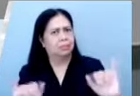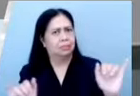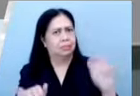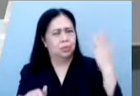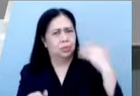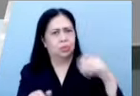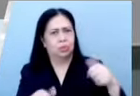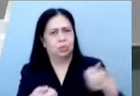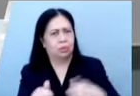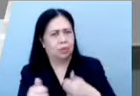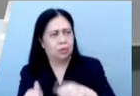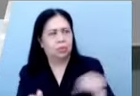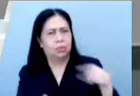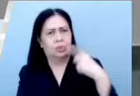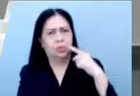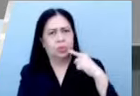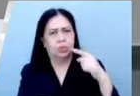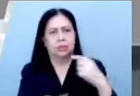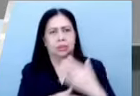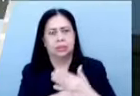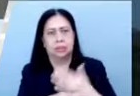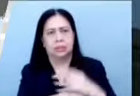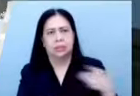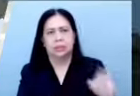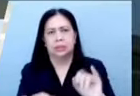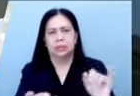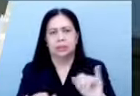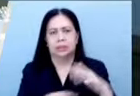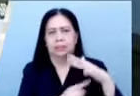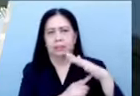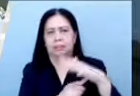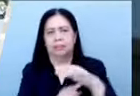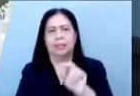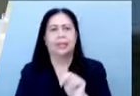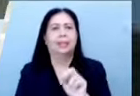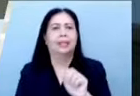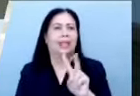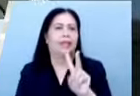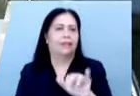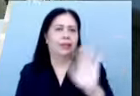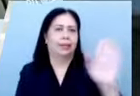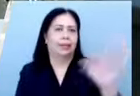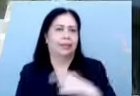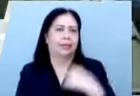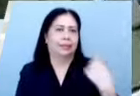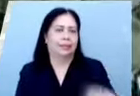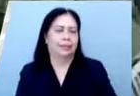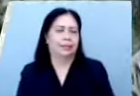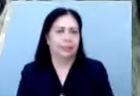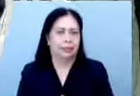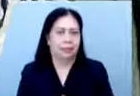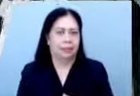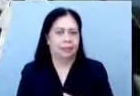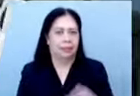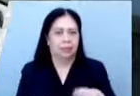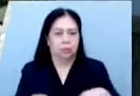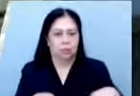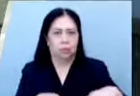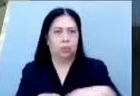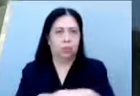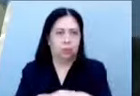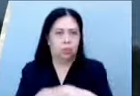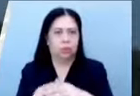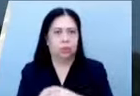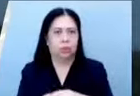for a fact that this is a PLA Navy helicopter. They made five passes over Unay sa May 4. On the fifth pass, they